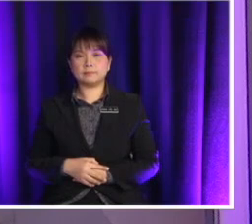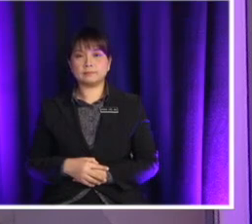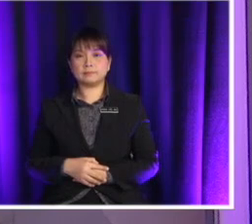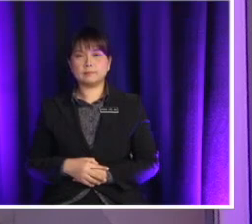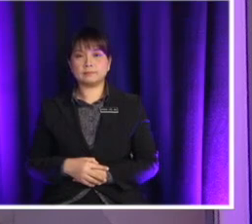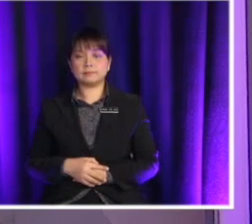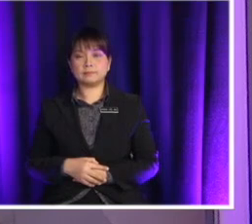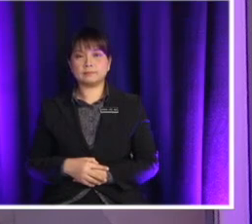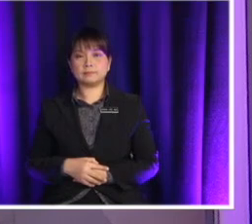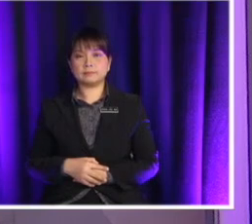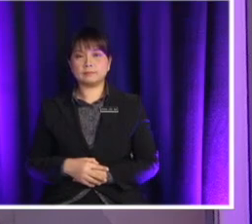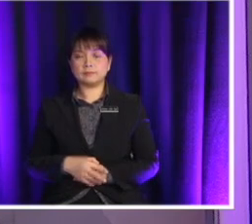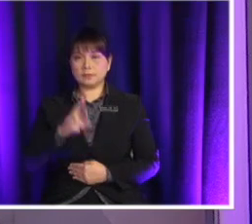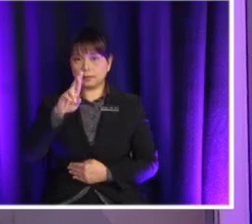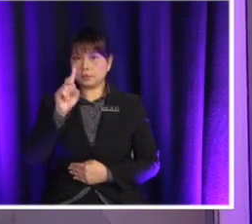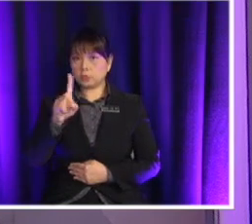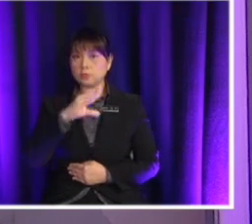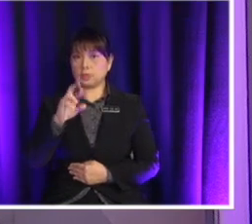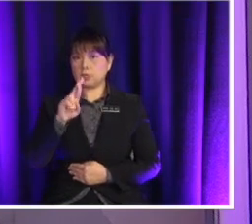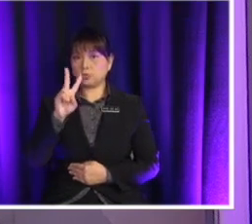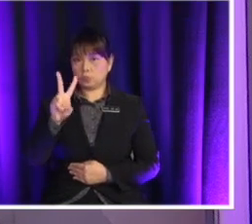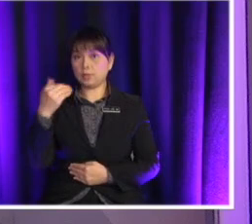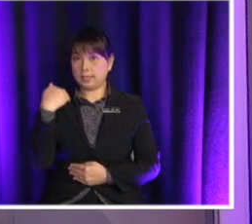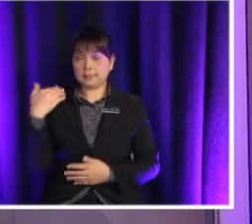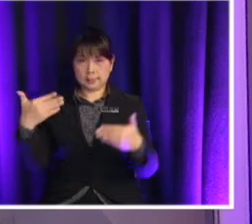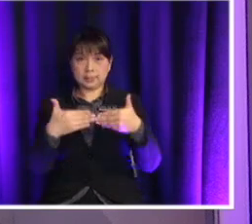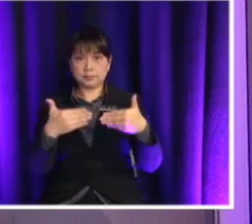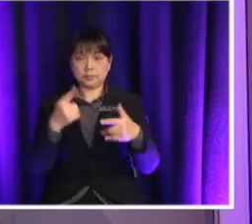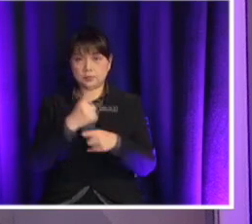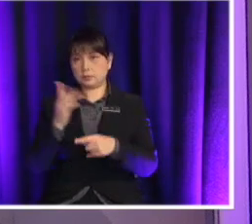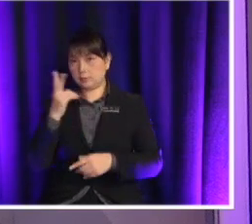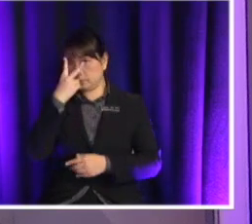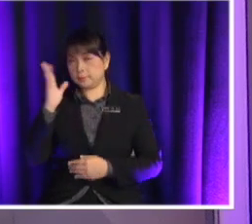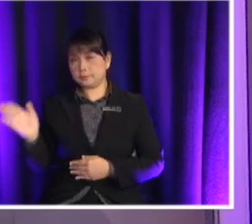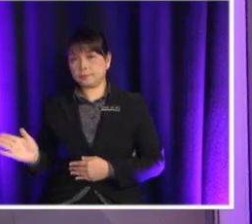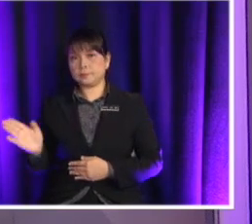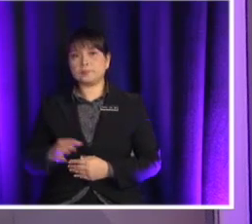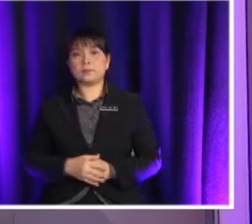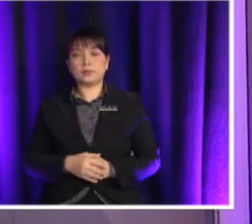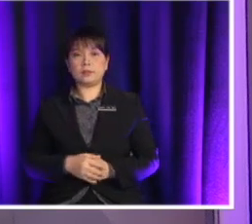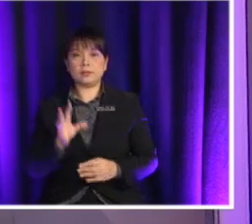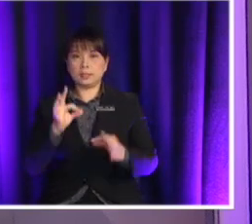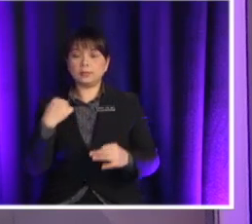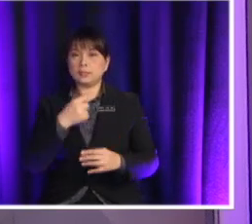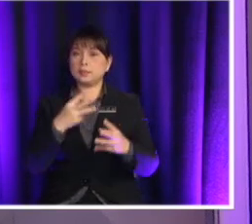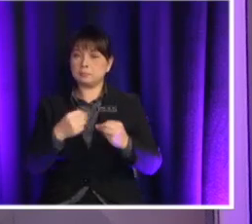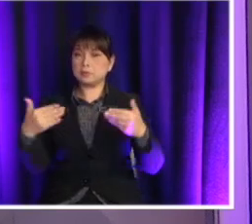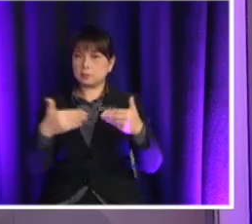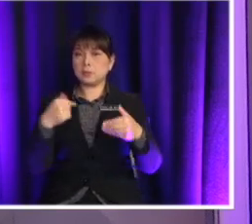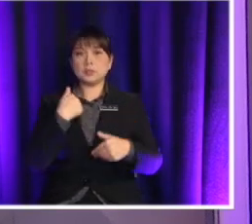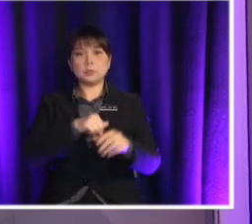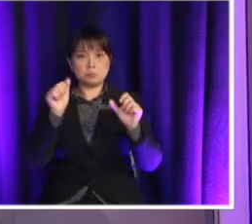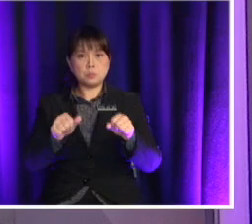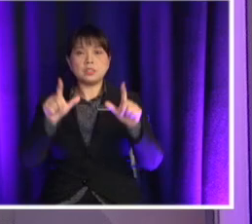R2 ada sambungan kan? Ya, cikgu. R1 dengan R2 ada sambungan di sini. So kalau kita sini kita nak sambungkan, kita boleh letakkan